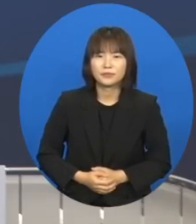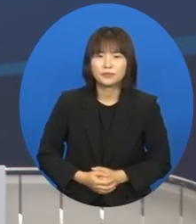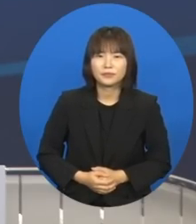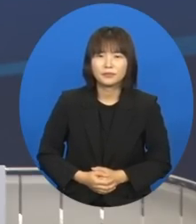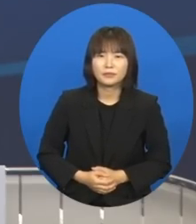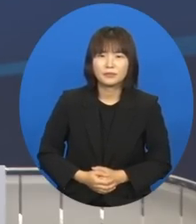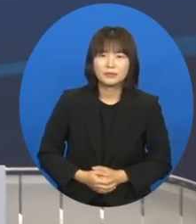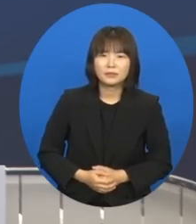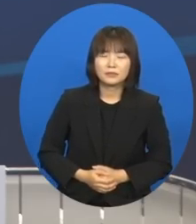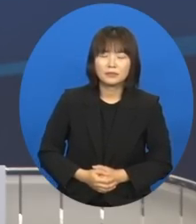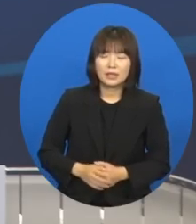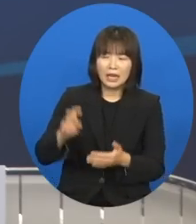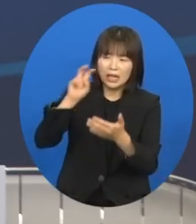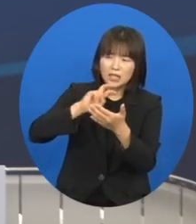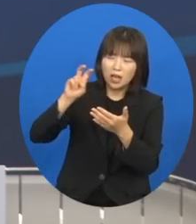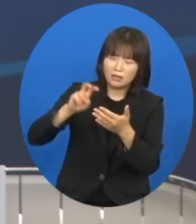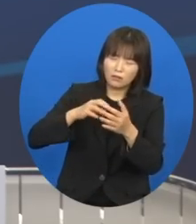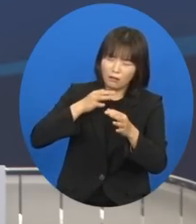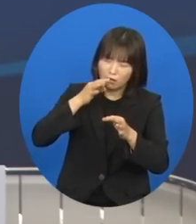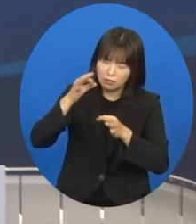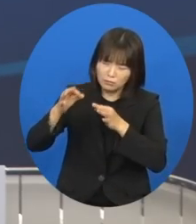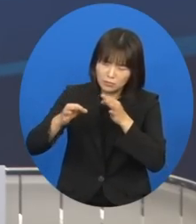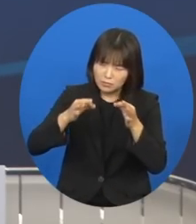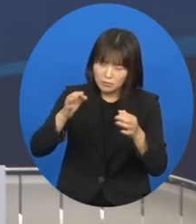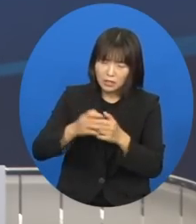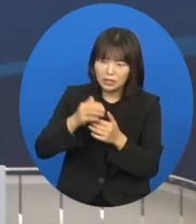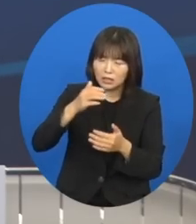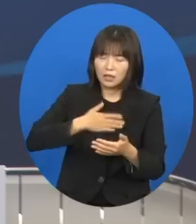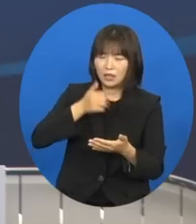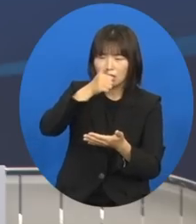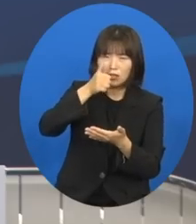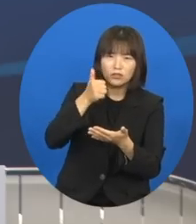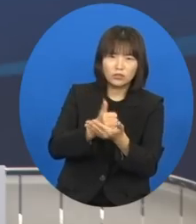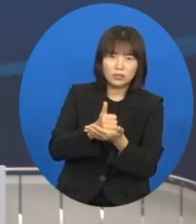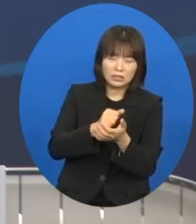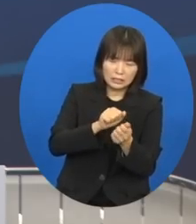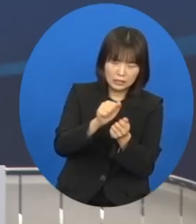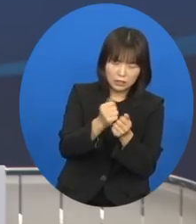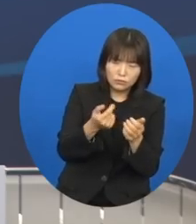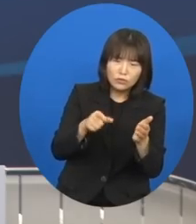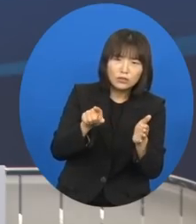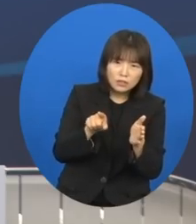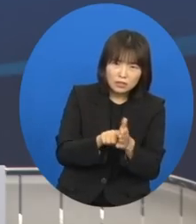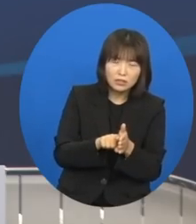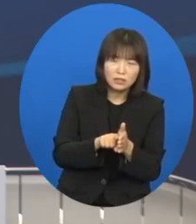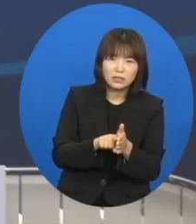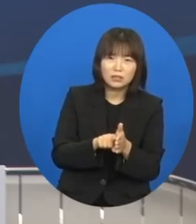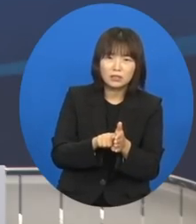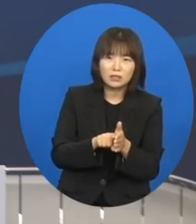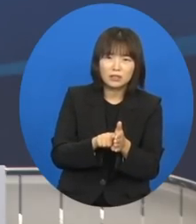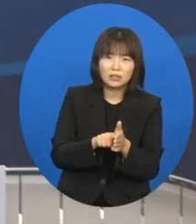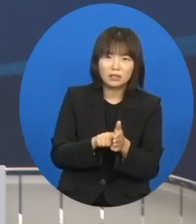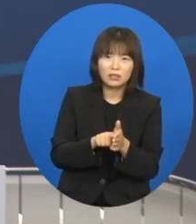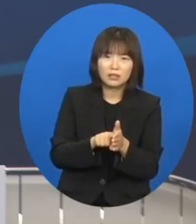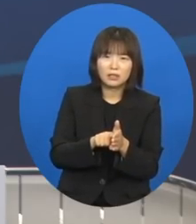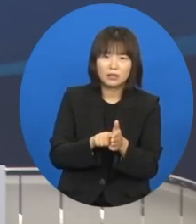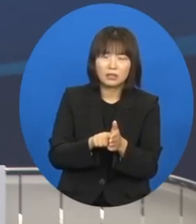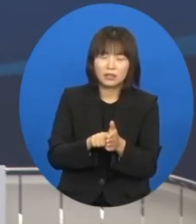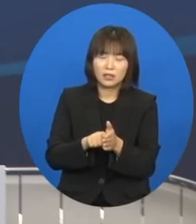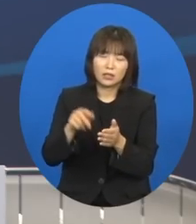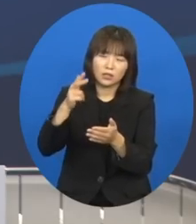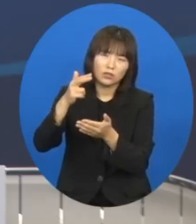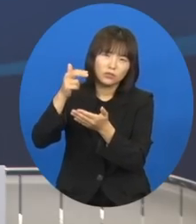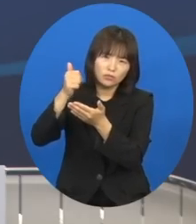그 찬송을 부르면서 내 죄를 씻기 위하여 피 흘려주시니 주 나를 박대하리면 나 어디로 가리까 그 노래를 막 열 번 수만